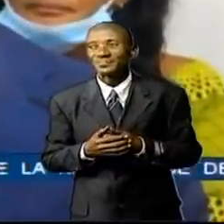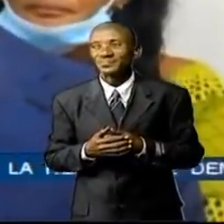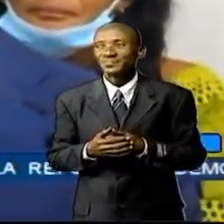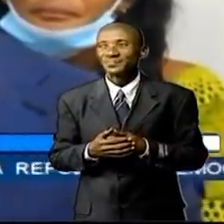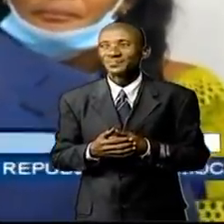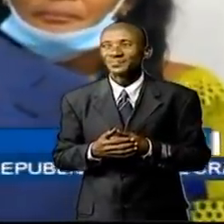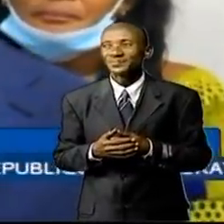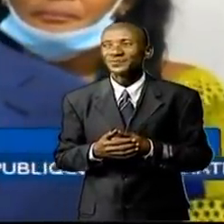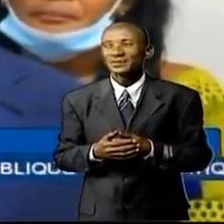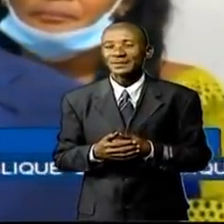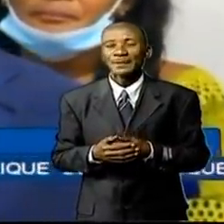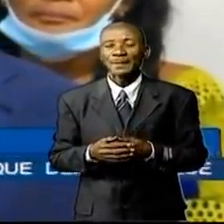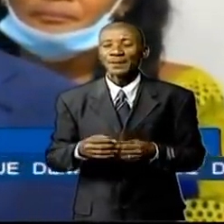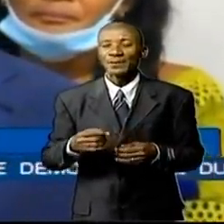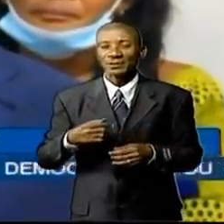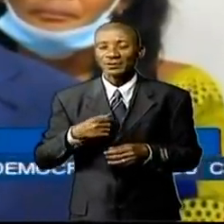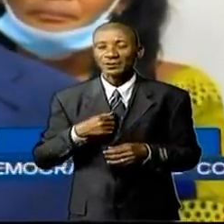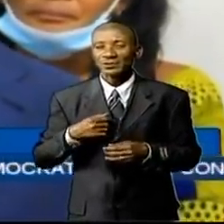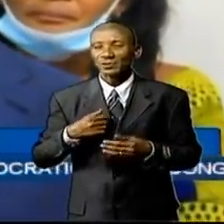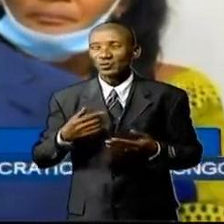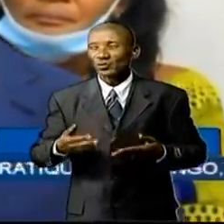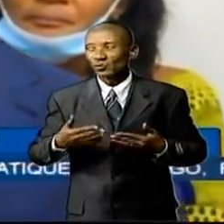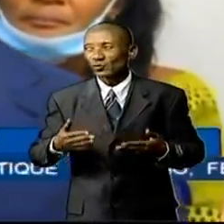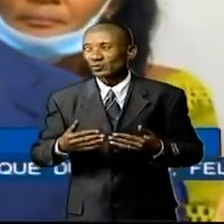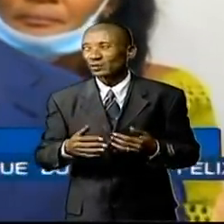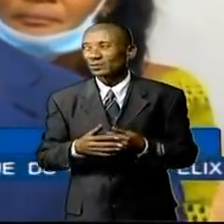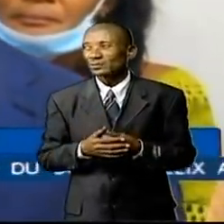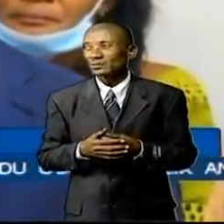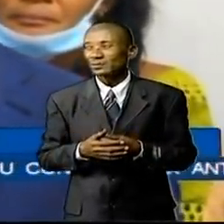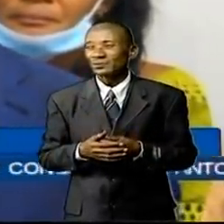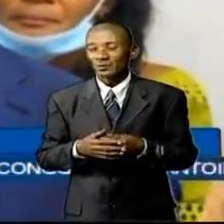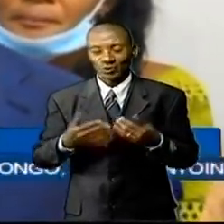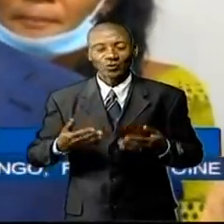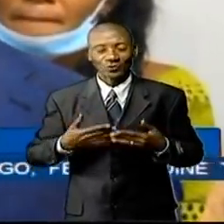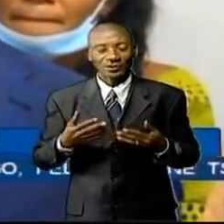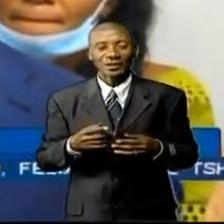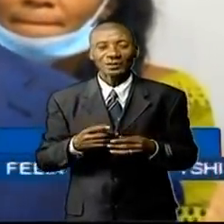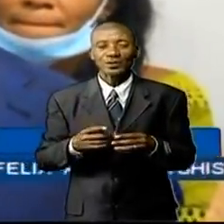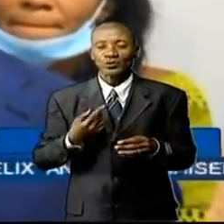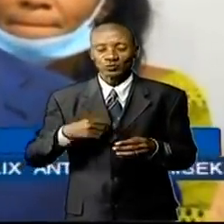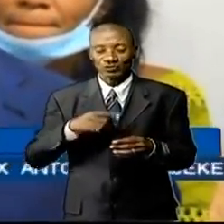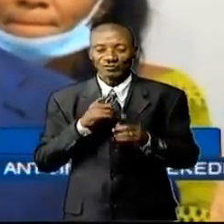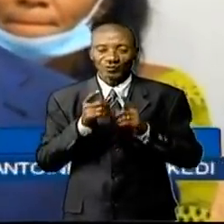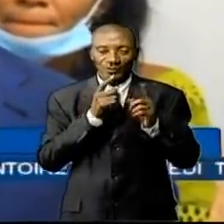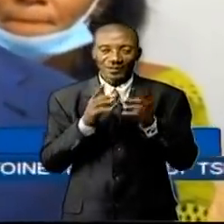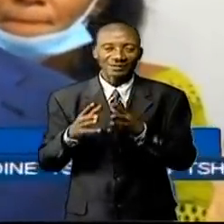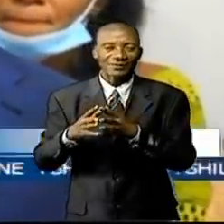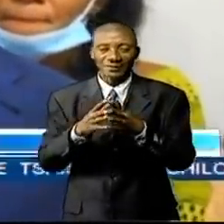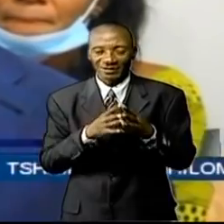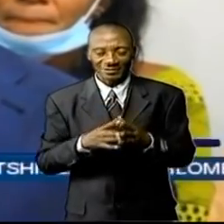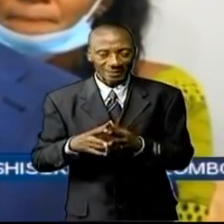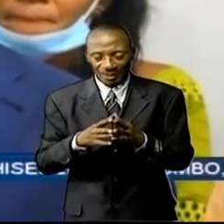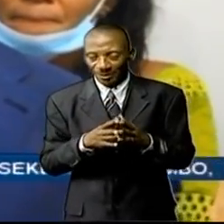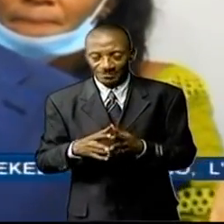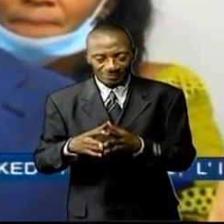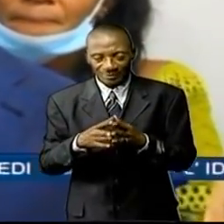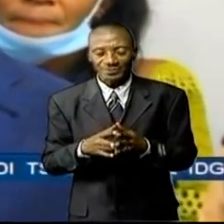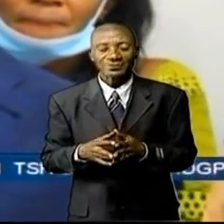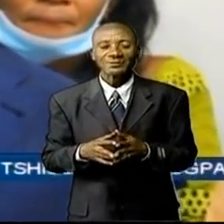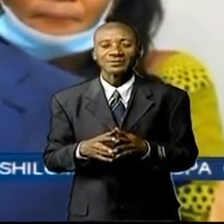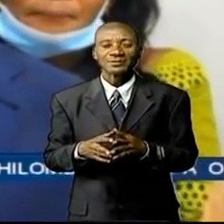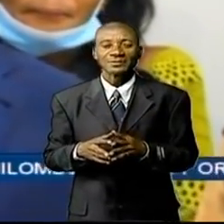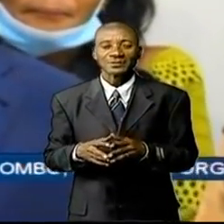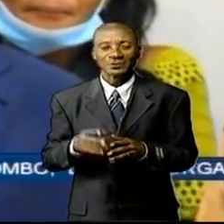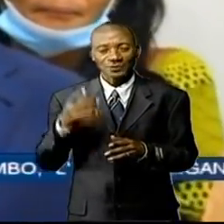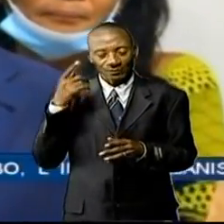venir entendre la Régie des Eaux, notre partenaire traditionnel, sur justement l'application de